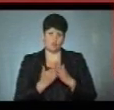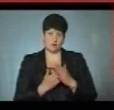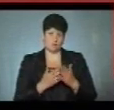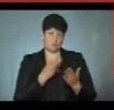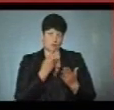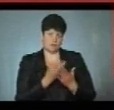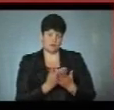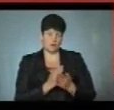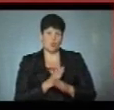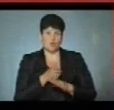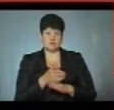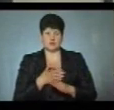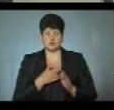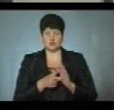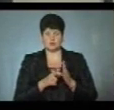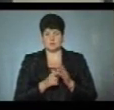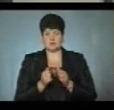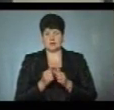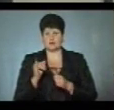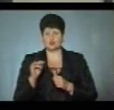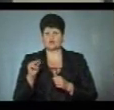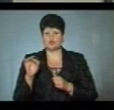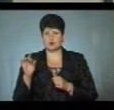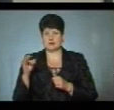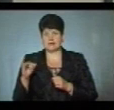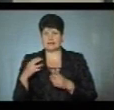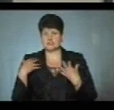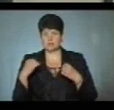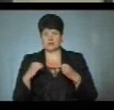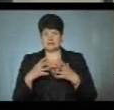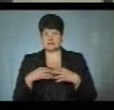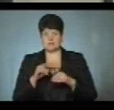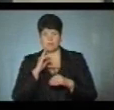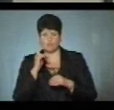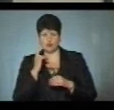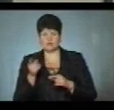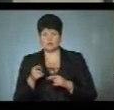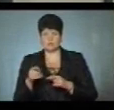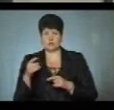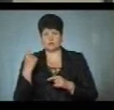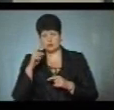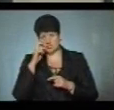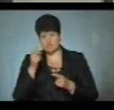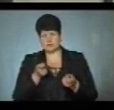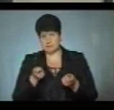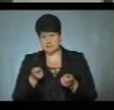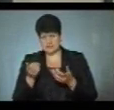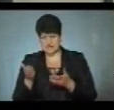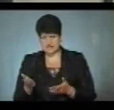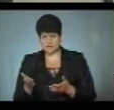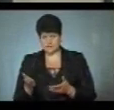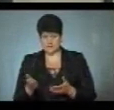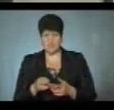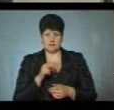Відрекомендую гостей нашої студії. Поруч зі мною Ігор Чорний, начальник управління сім'ї та молоді Тернопільської обласної державної адміністрації,